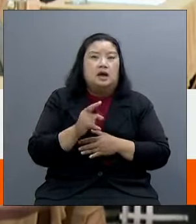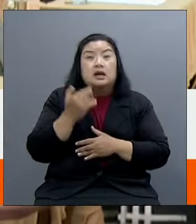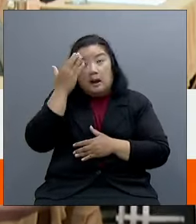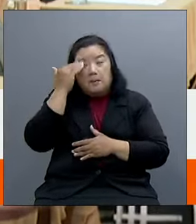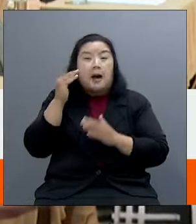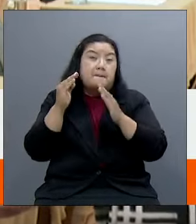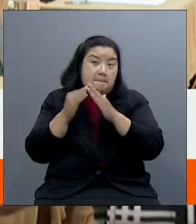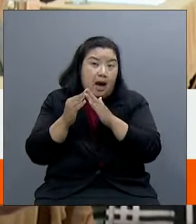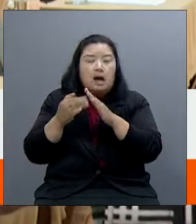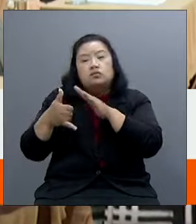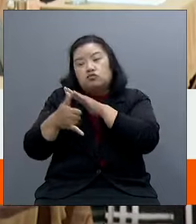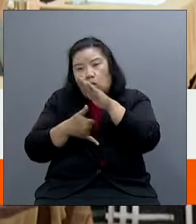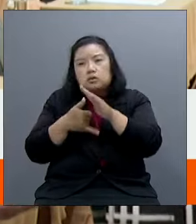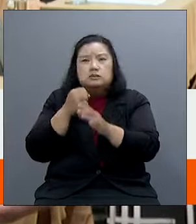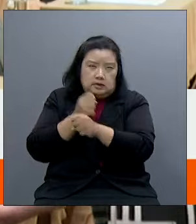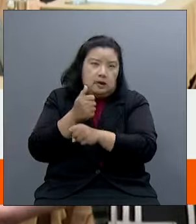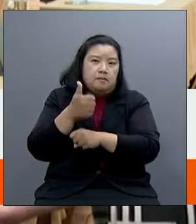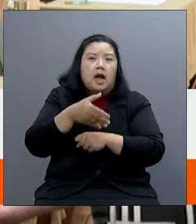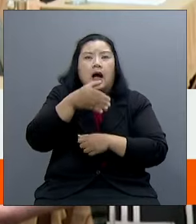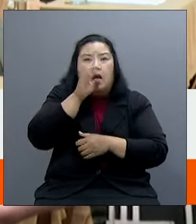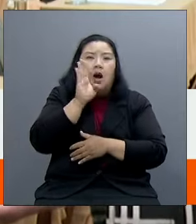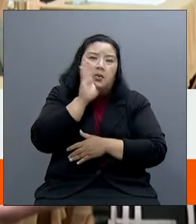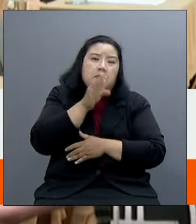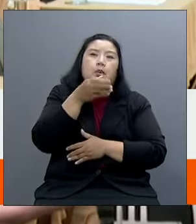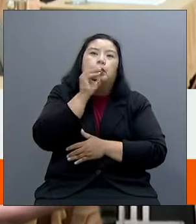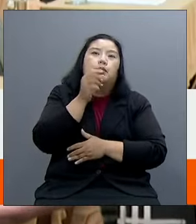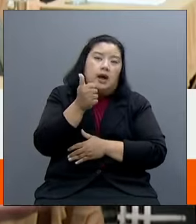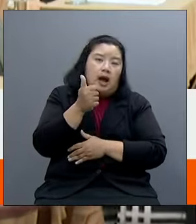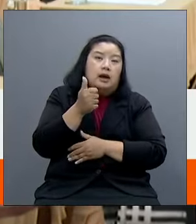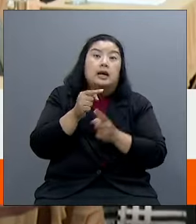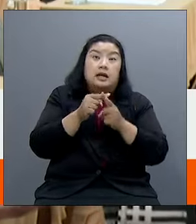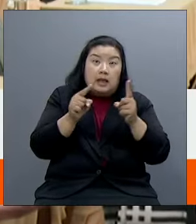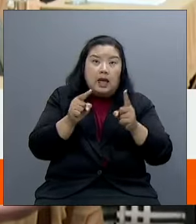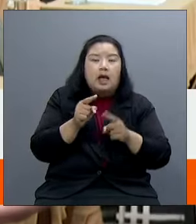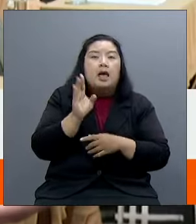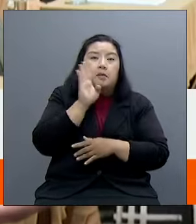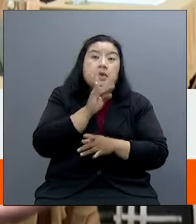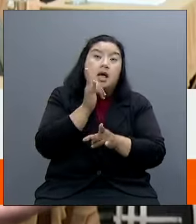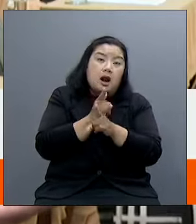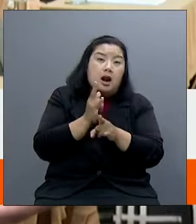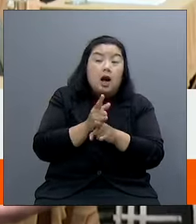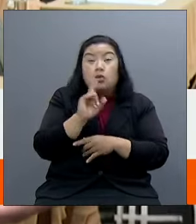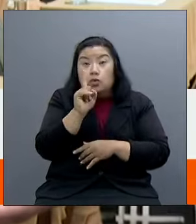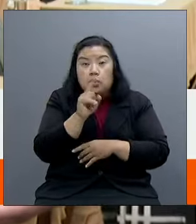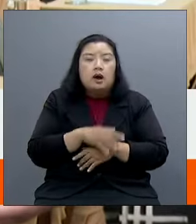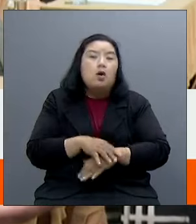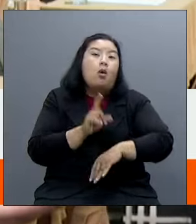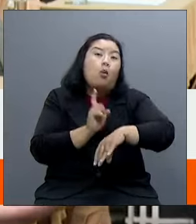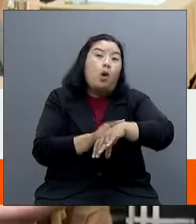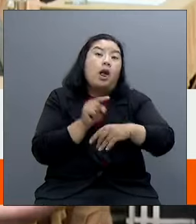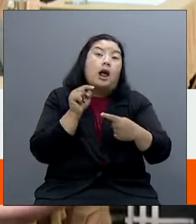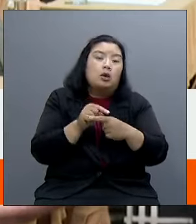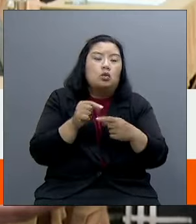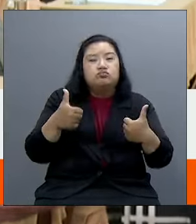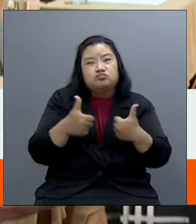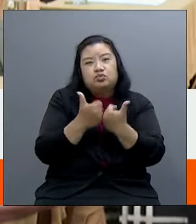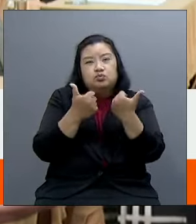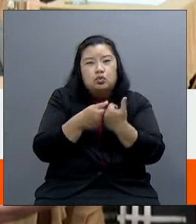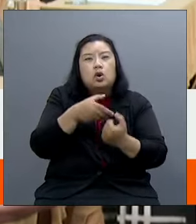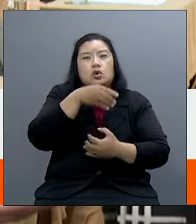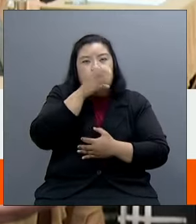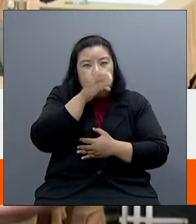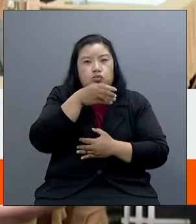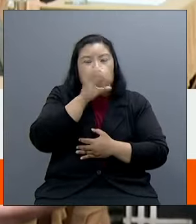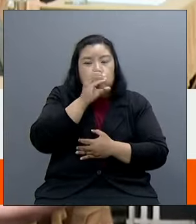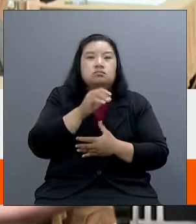เพียงเป็นเพียงอะไรฮะคือเวลาสังสรรค์กันชั่วครั้งชั่วคราวมันแล้ว